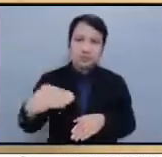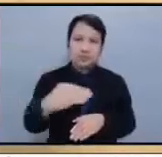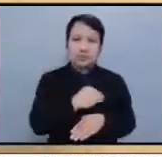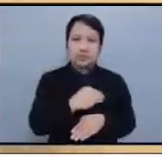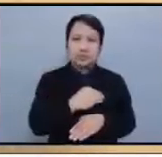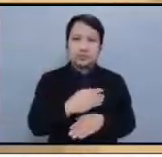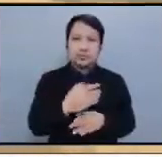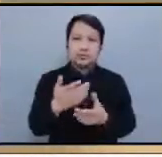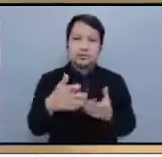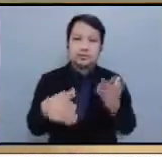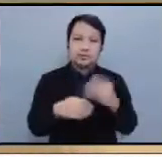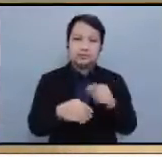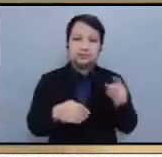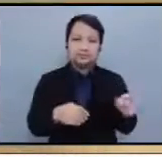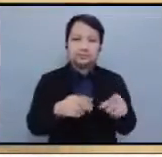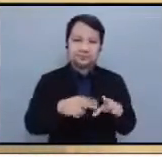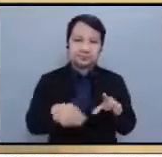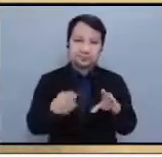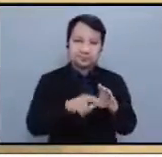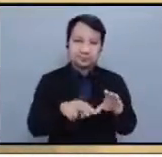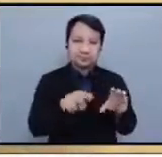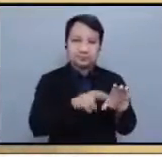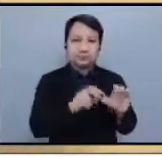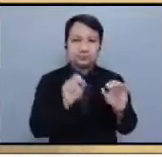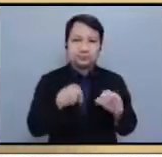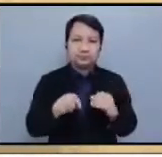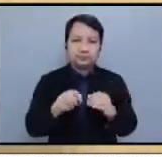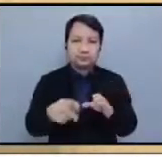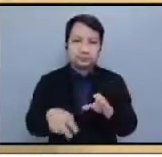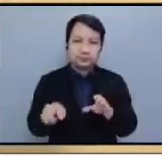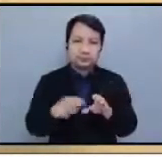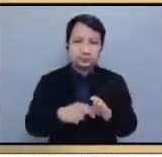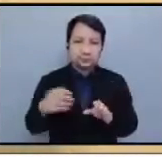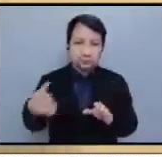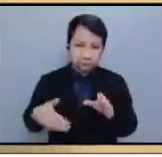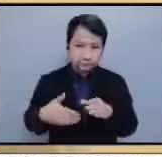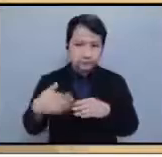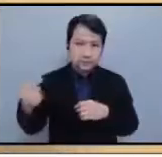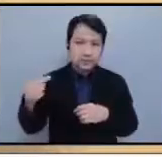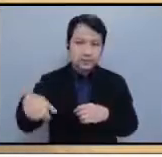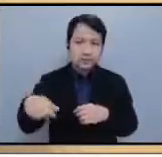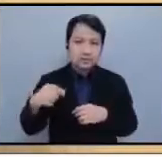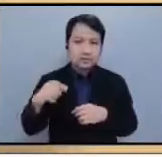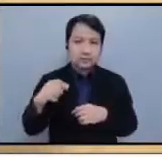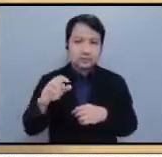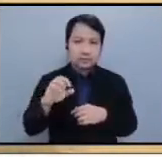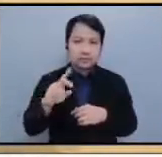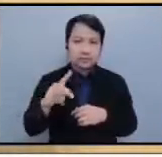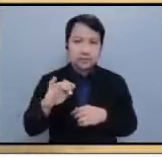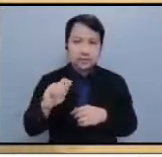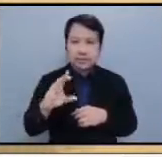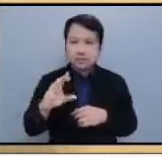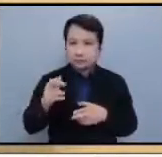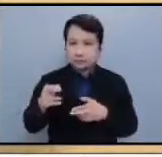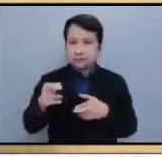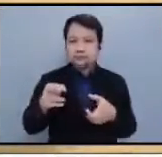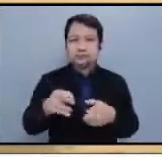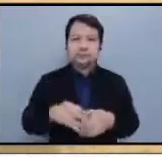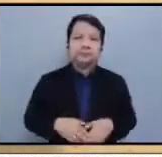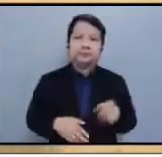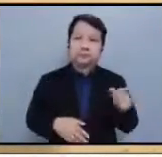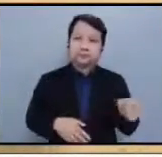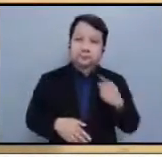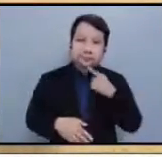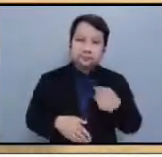ma-accommodate yung mga pasahero na kailangan sumakay palabas ng Elliptical Road. Ngayon, nakausap din natin ang mga